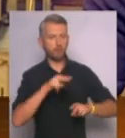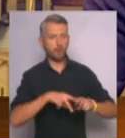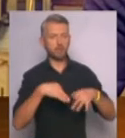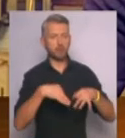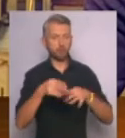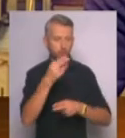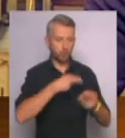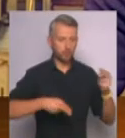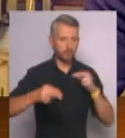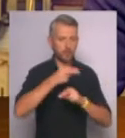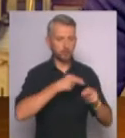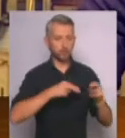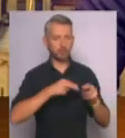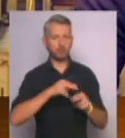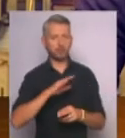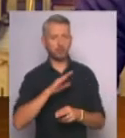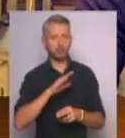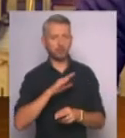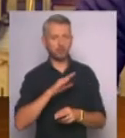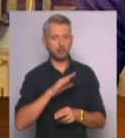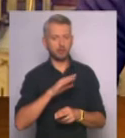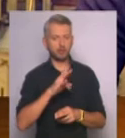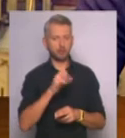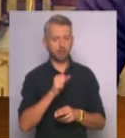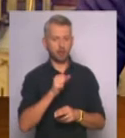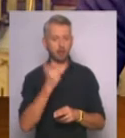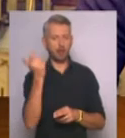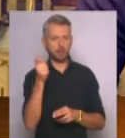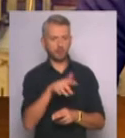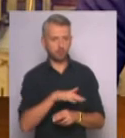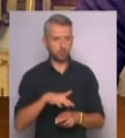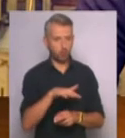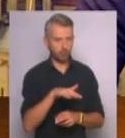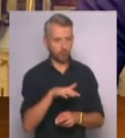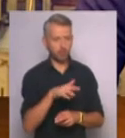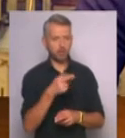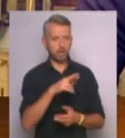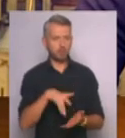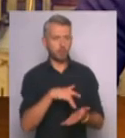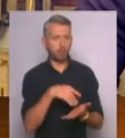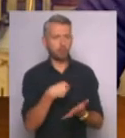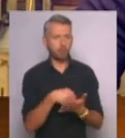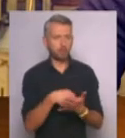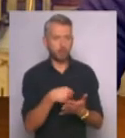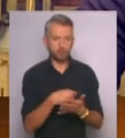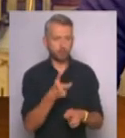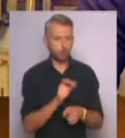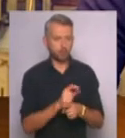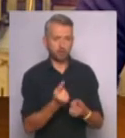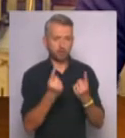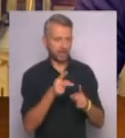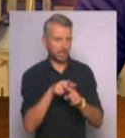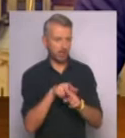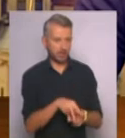розв'язку, скажімо, на Харківській площі для міського бюджету є досить великим